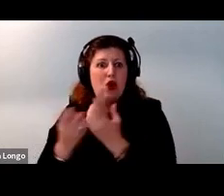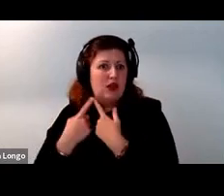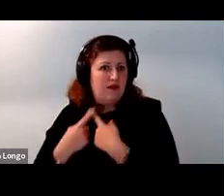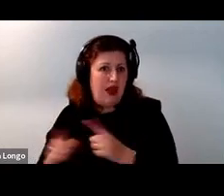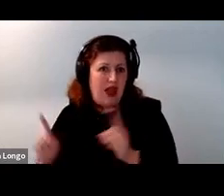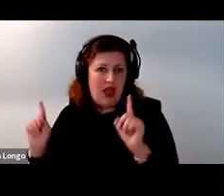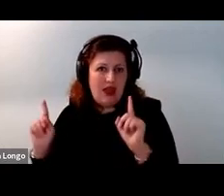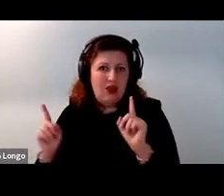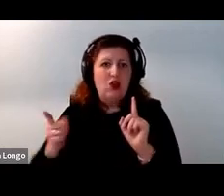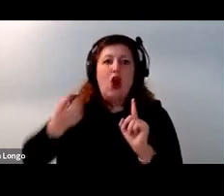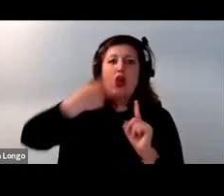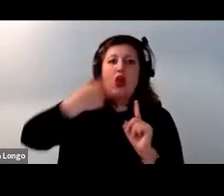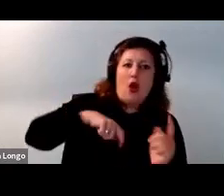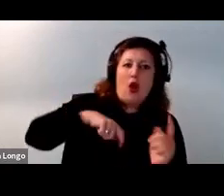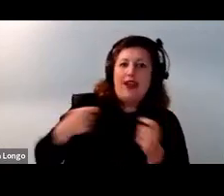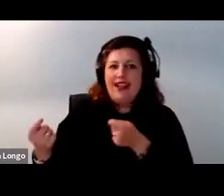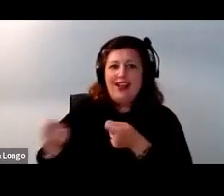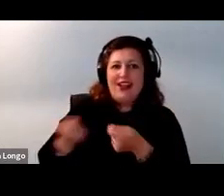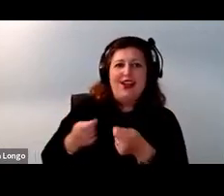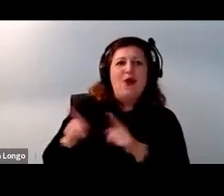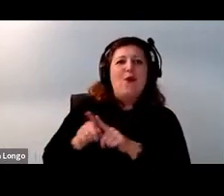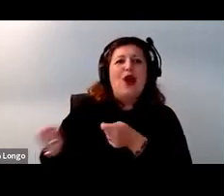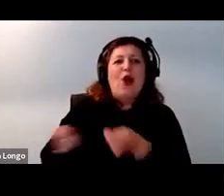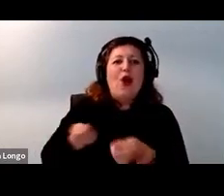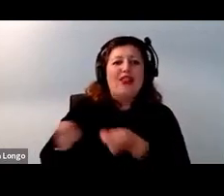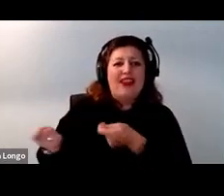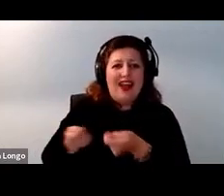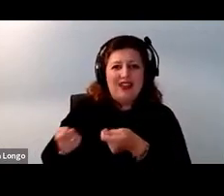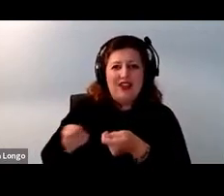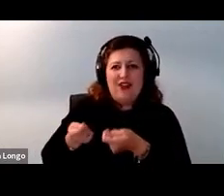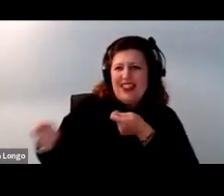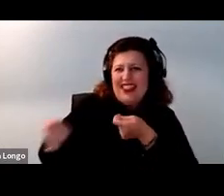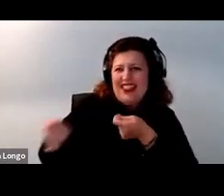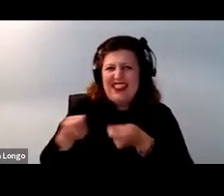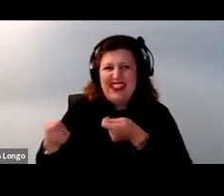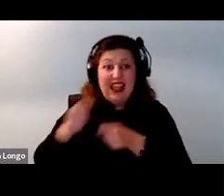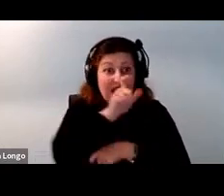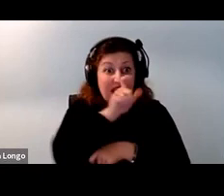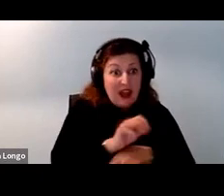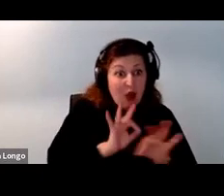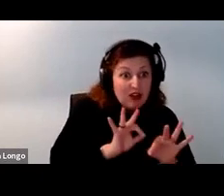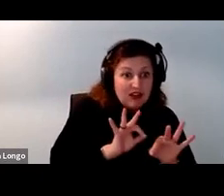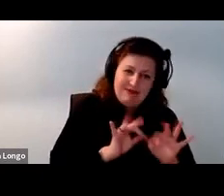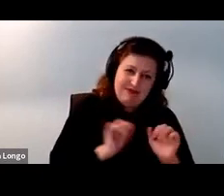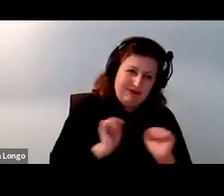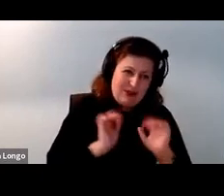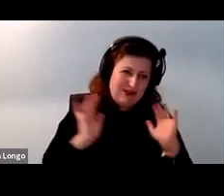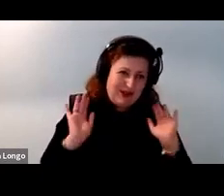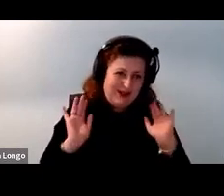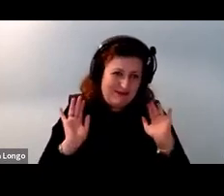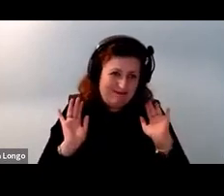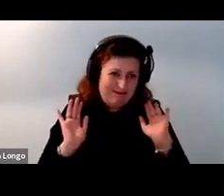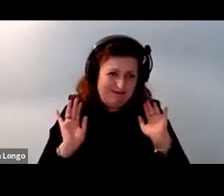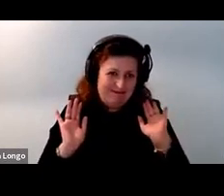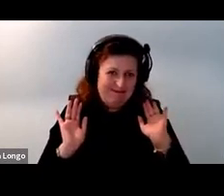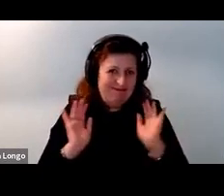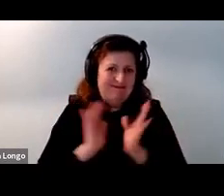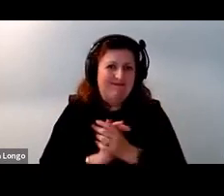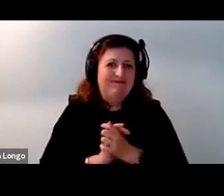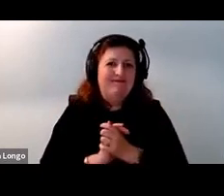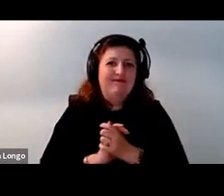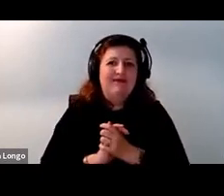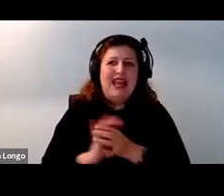potuto contrattare in maniera che in Italia non si può fare, ovviamente. Cioè, un po' c'era un